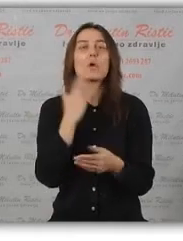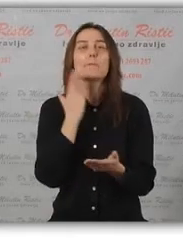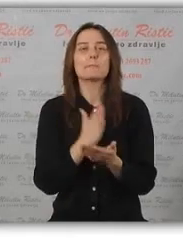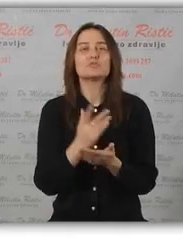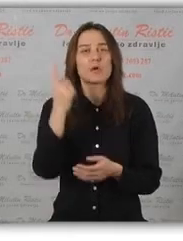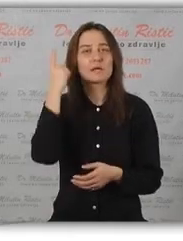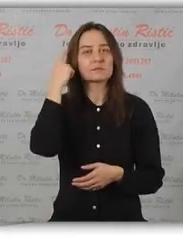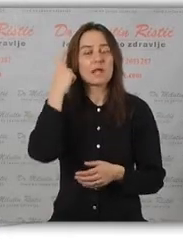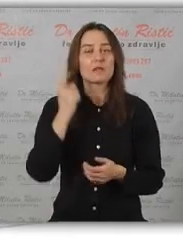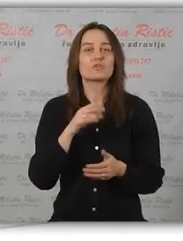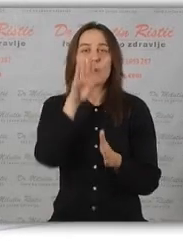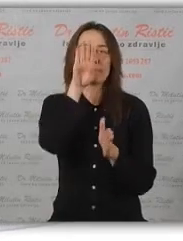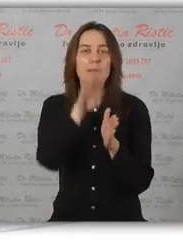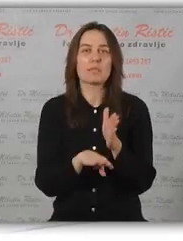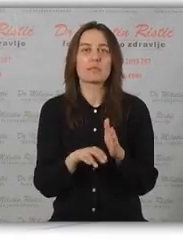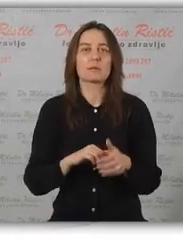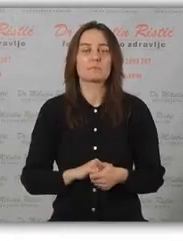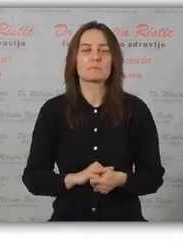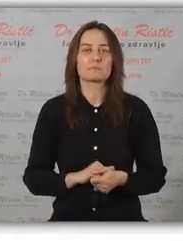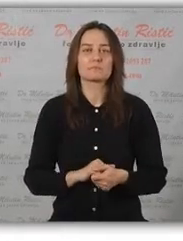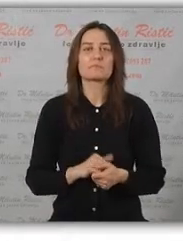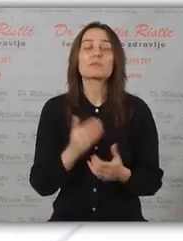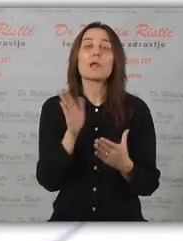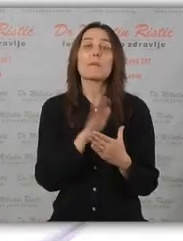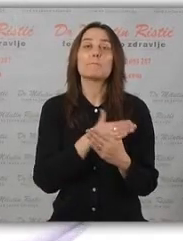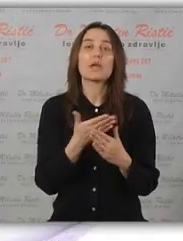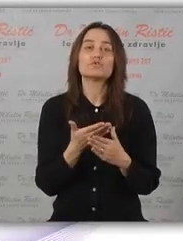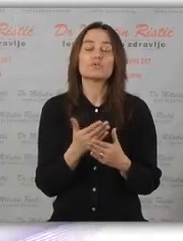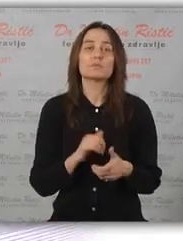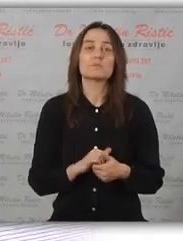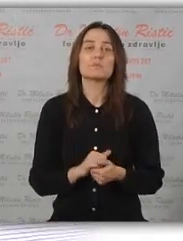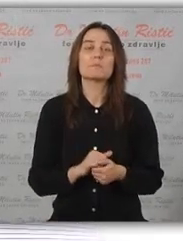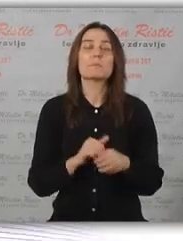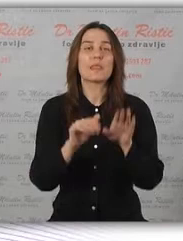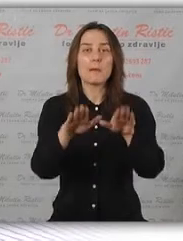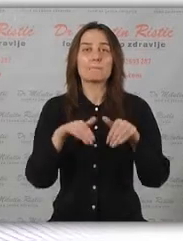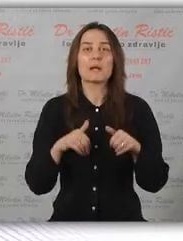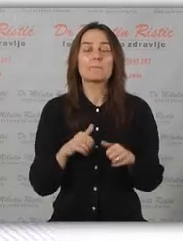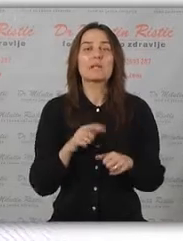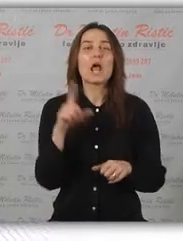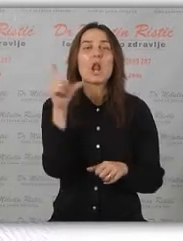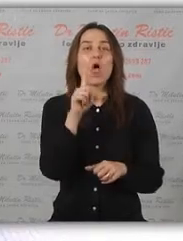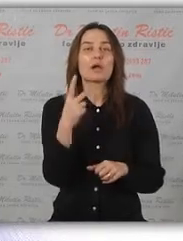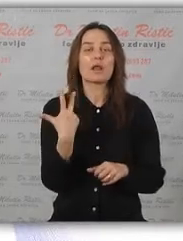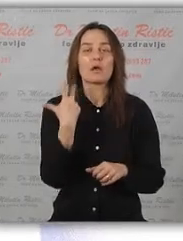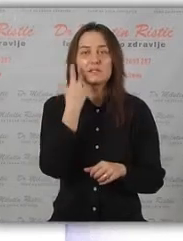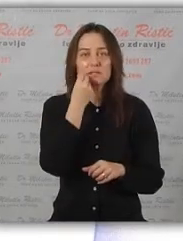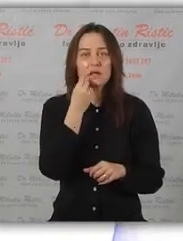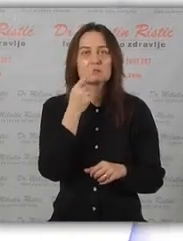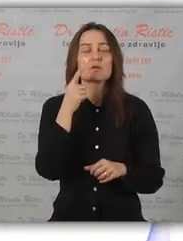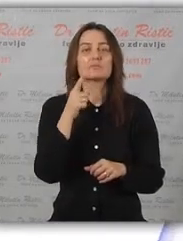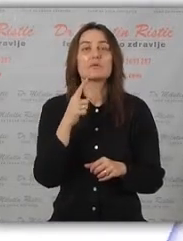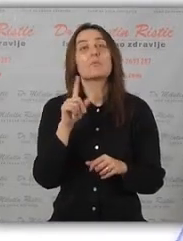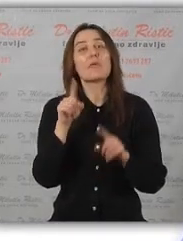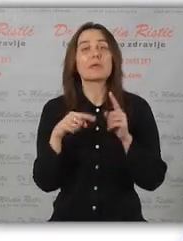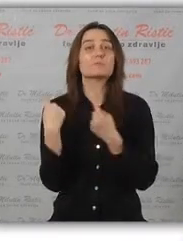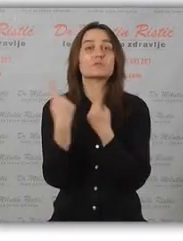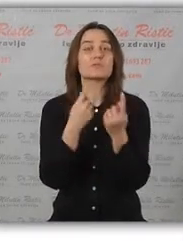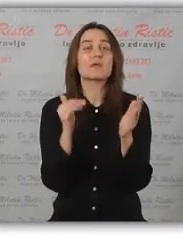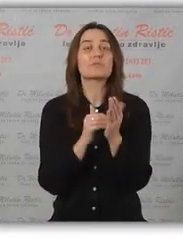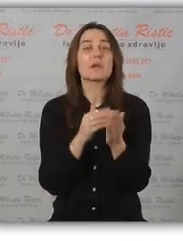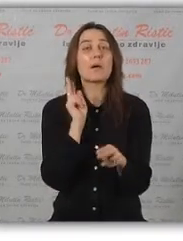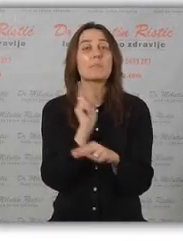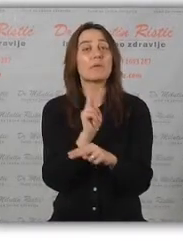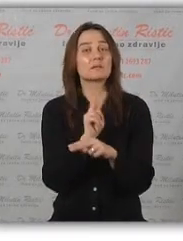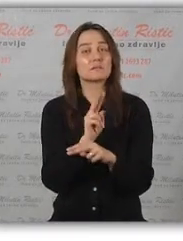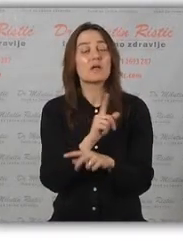će biti znatno manji. Međutim, sa primjenom lokalnih anestetika u izvesnim